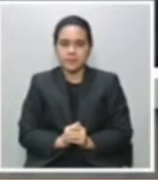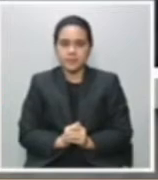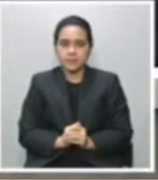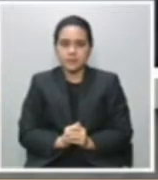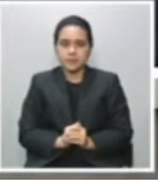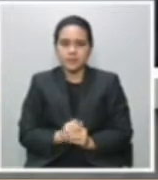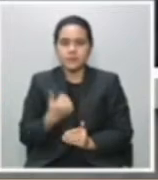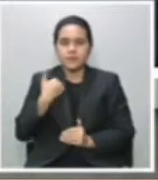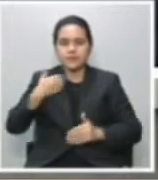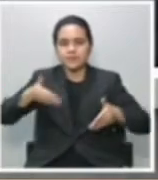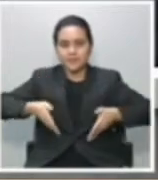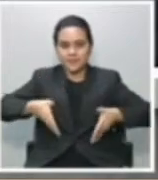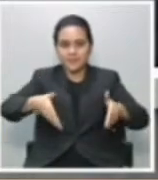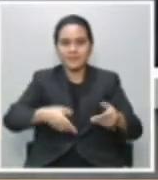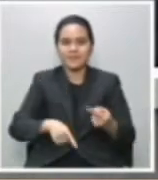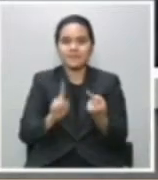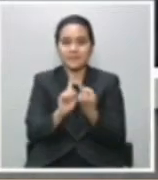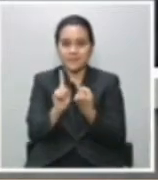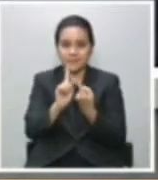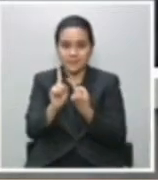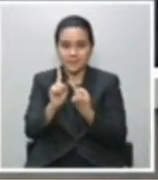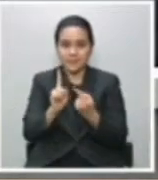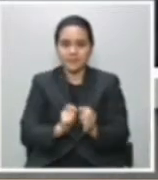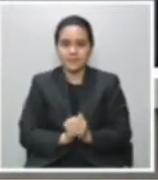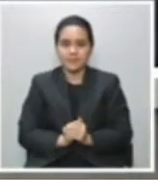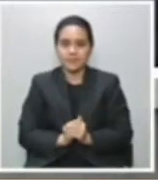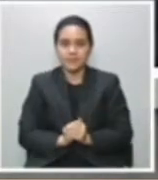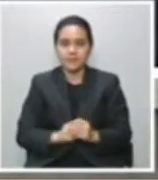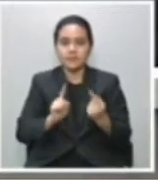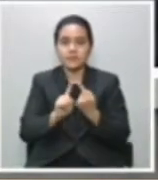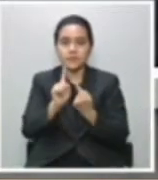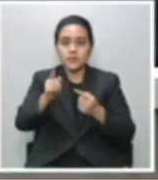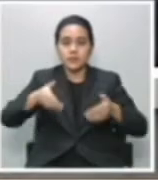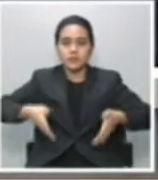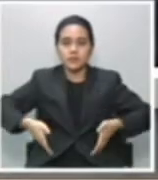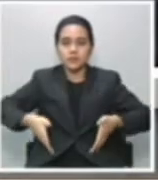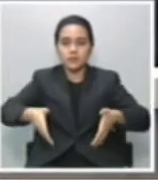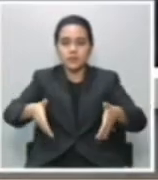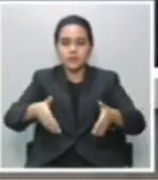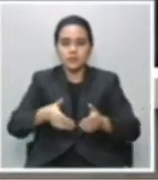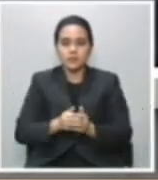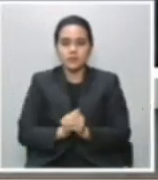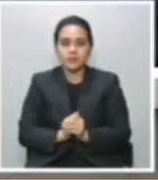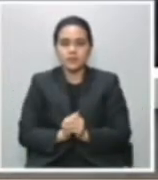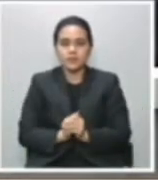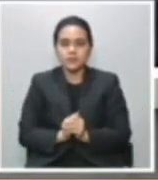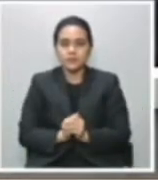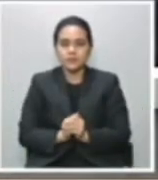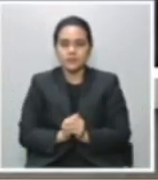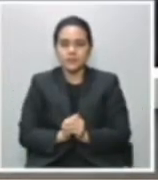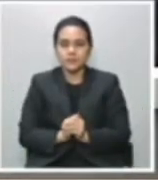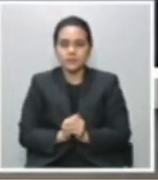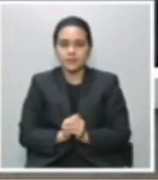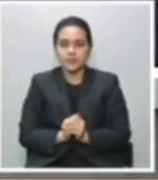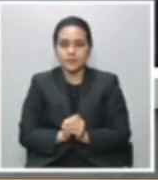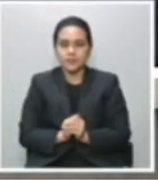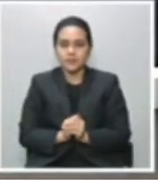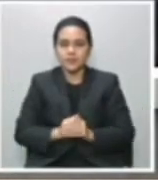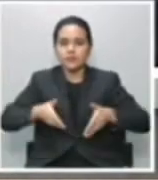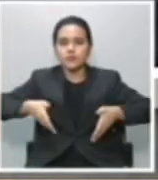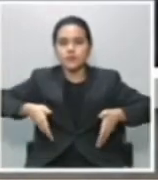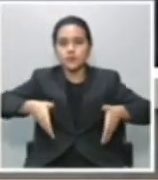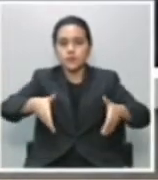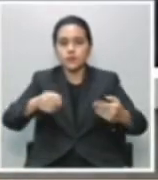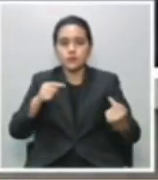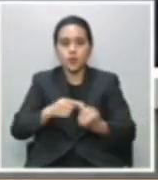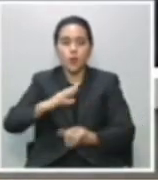โดยเส้นทางที่1ถนนสายแรกเป็นถนนเชื่อมต่อจากถนนหลว